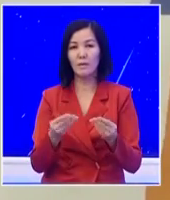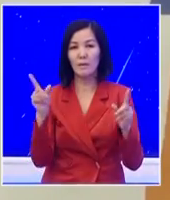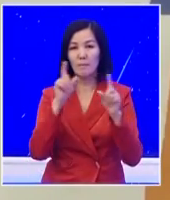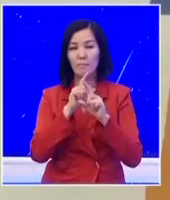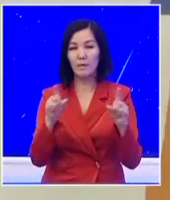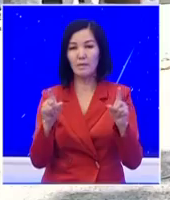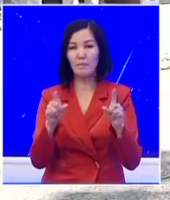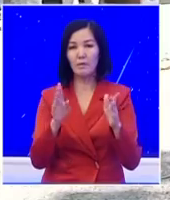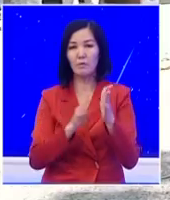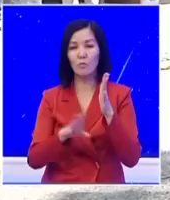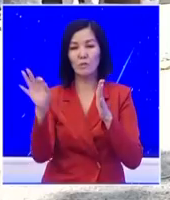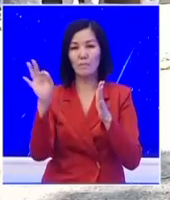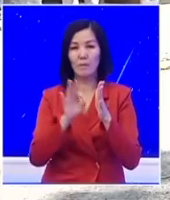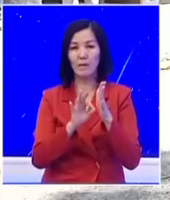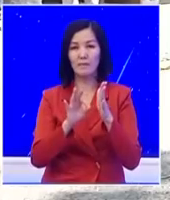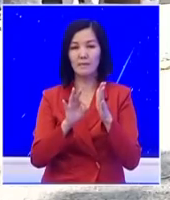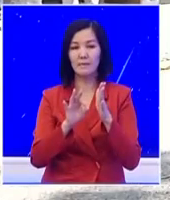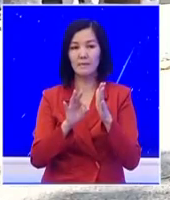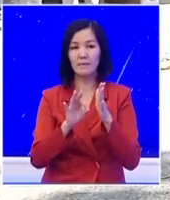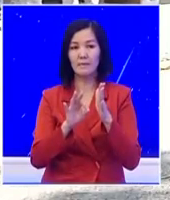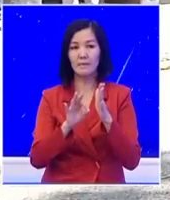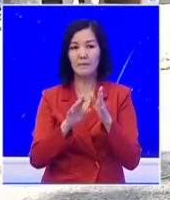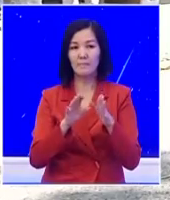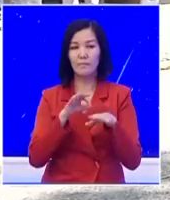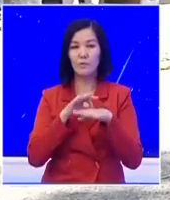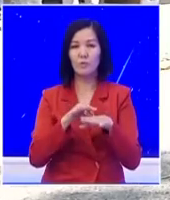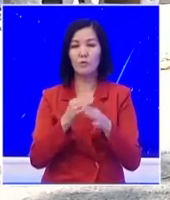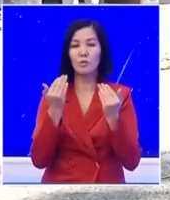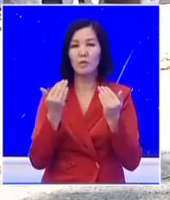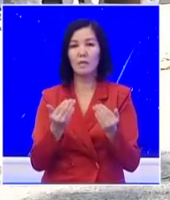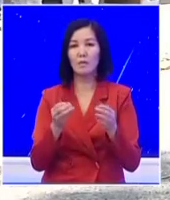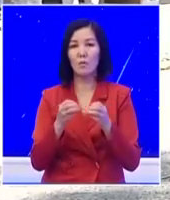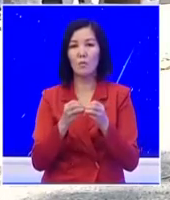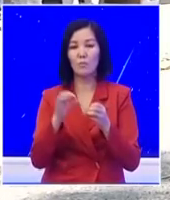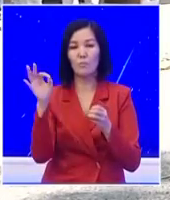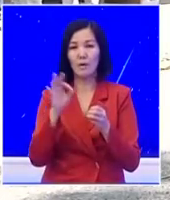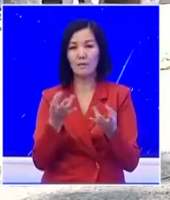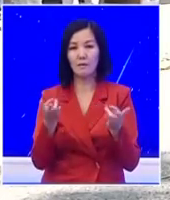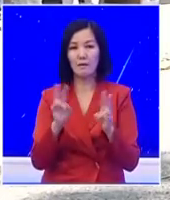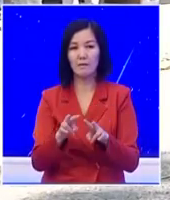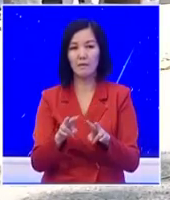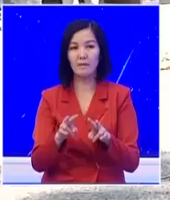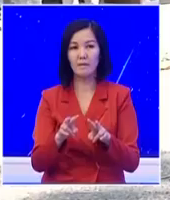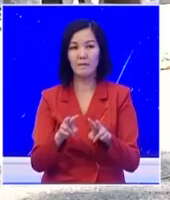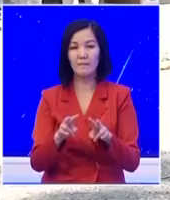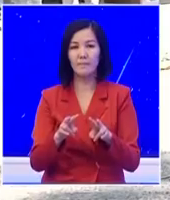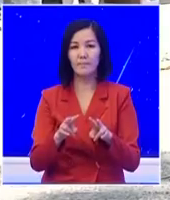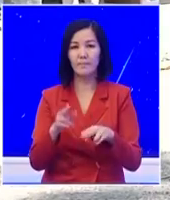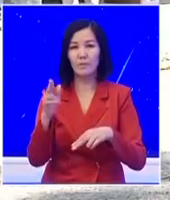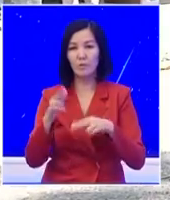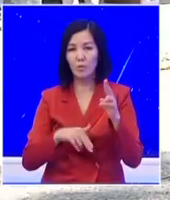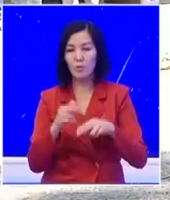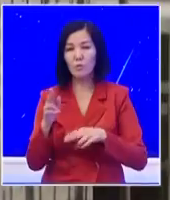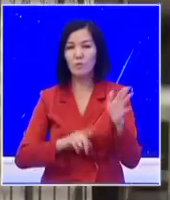мектебімізде 90% бұзу жұмыстары өткізілді. Енді 10%-дай қалды. Сырты уже құрылыс жұмыстарын